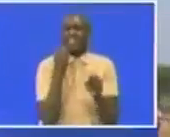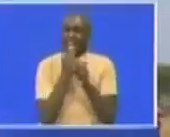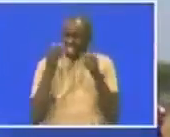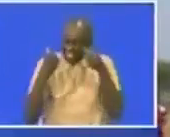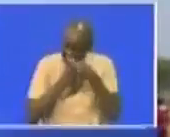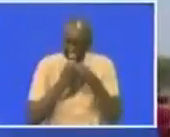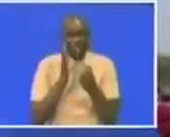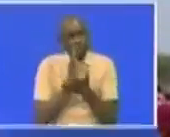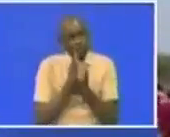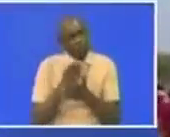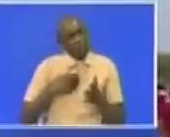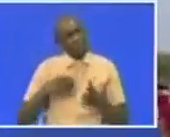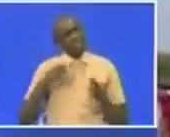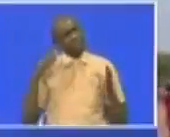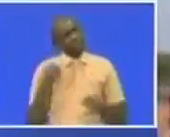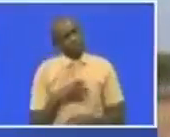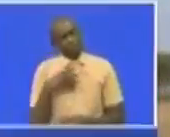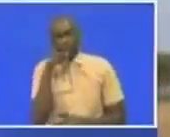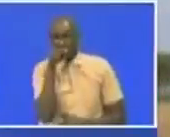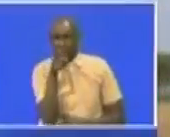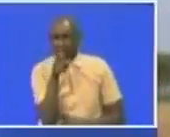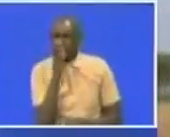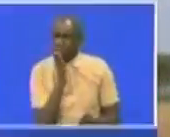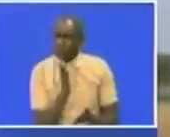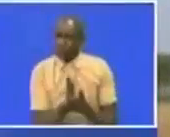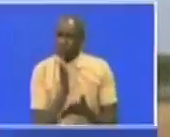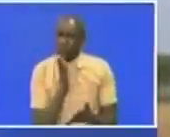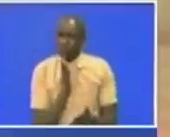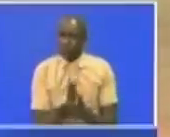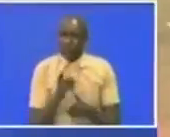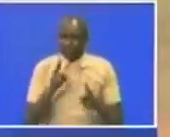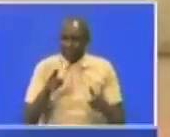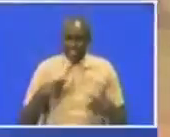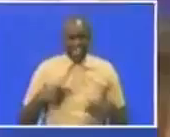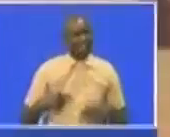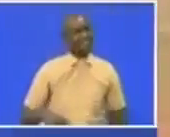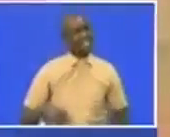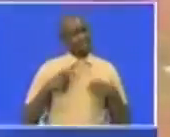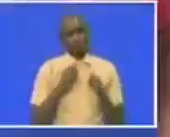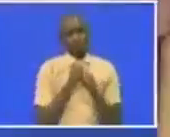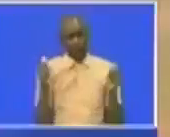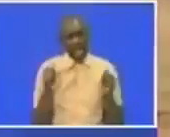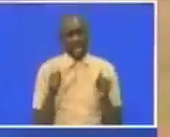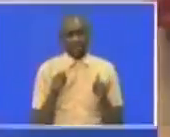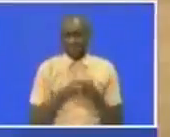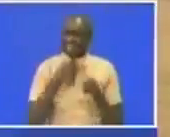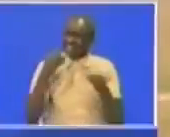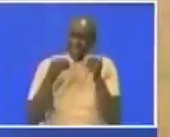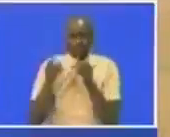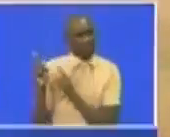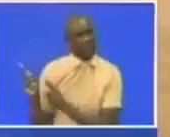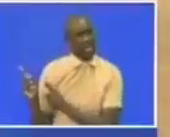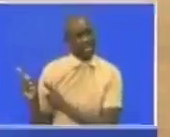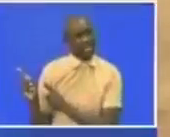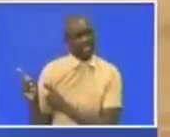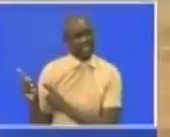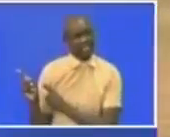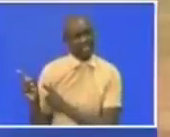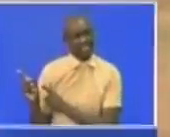19 ulituvutia. Mithili ya mbweha katikati ya kundi la simba ndivyo inavyoonekana.